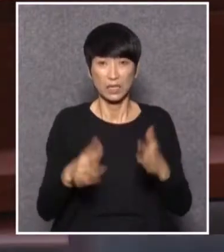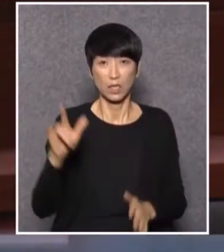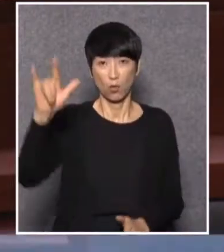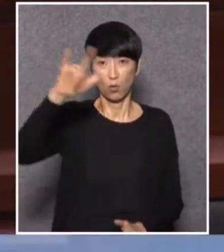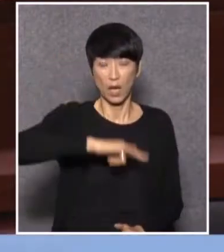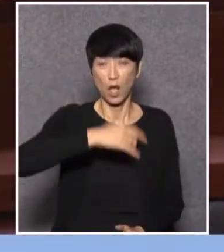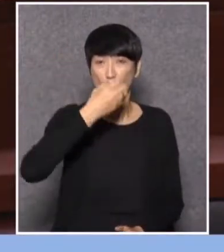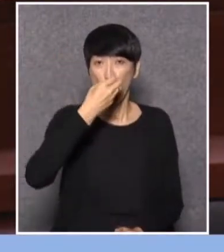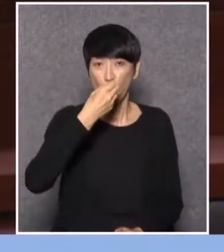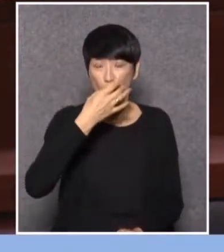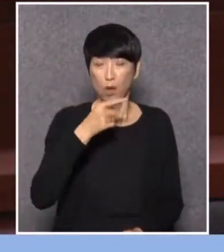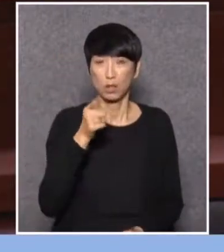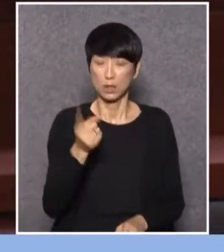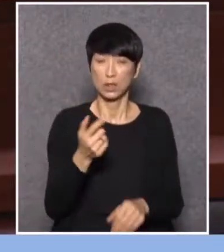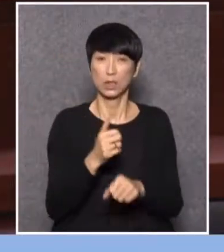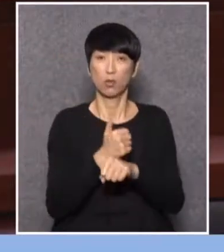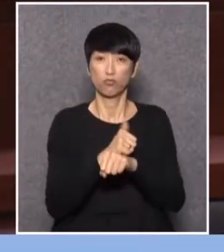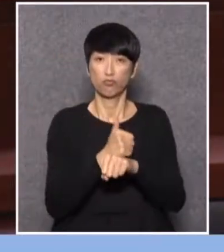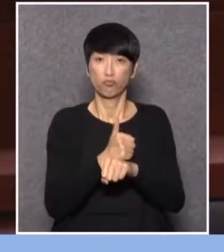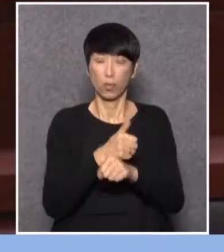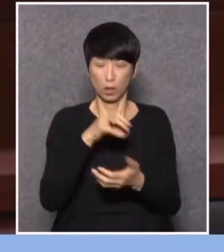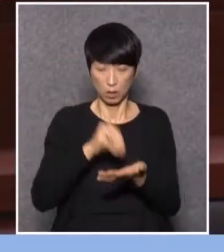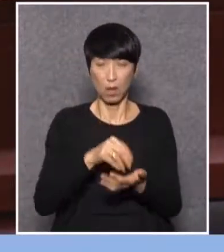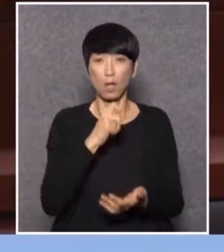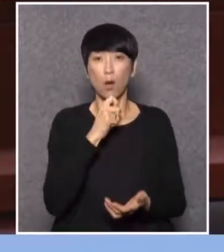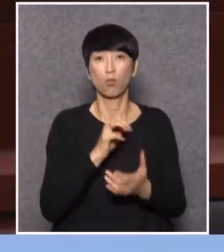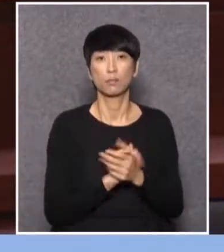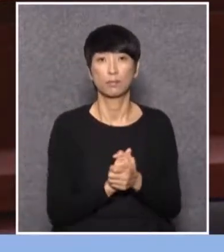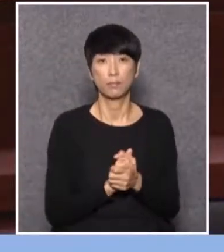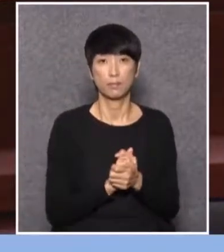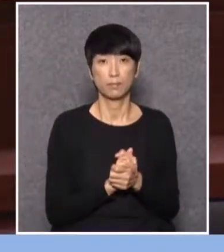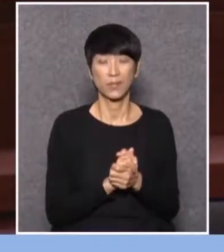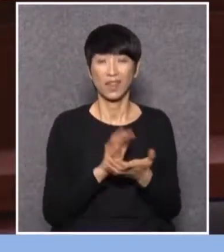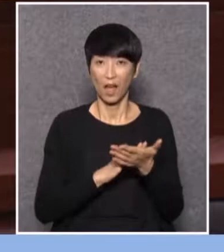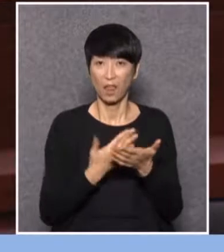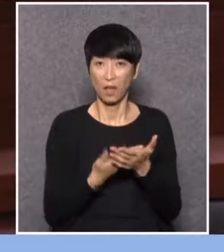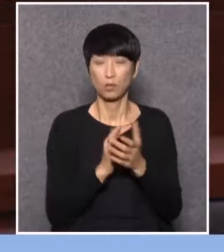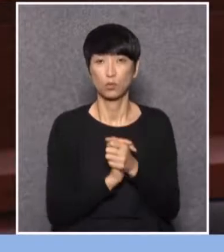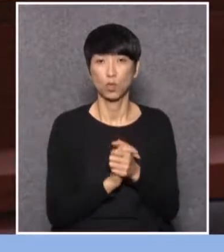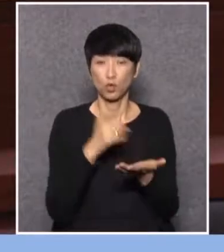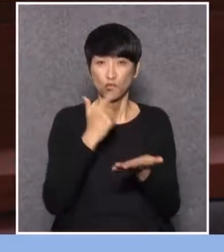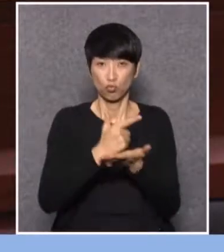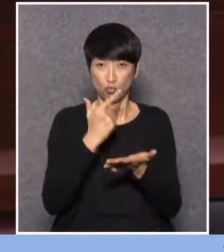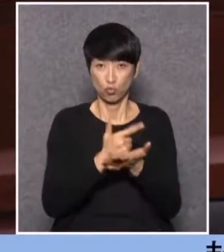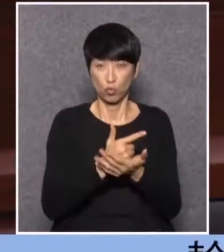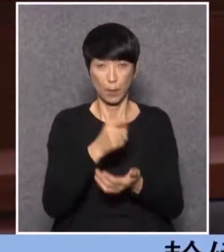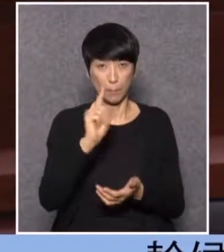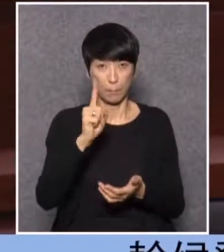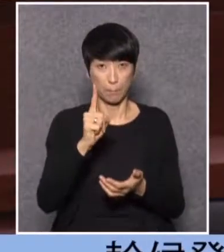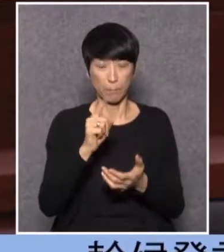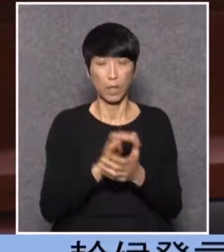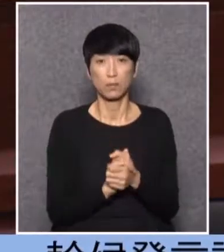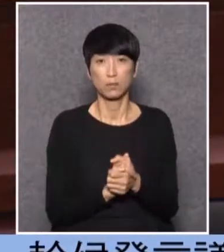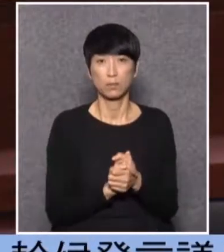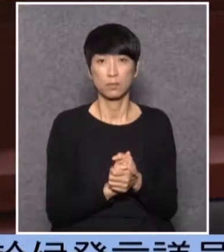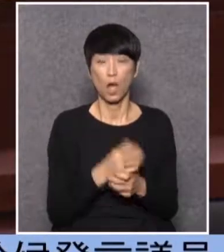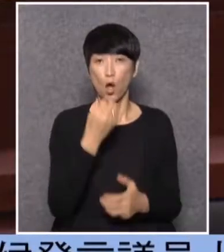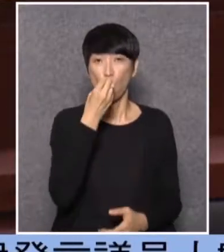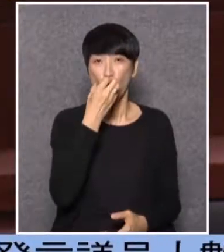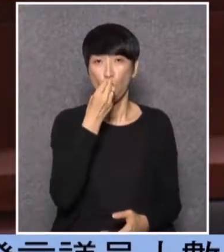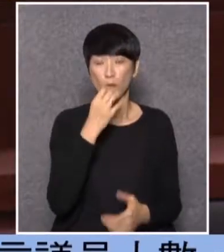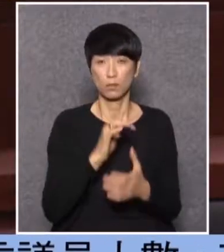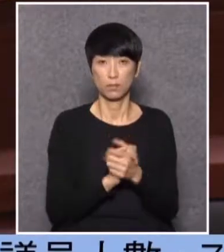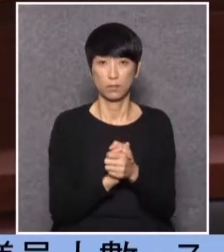咧。呢、这個可能性是一定存在的。不過呢，最重要的我們認為始終都是香港有一